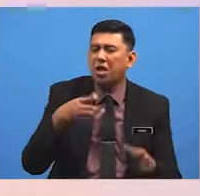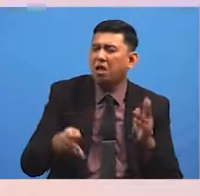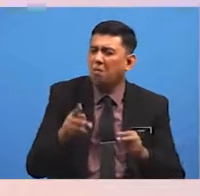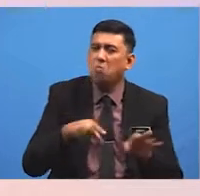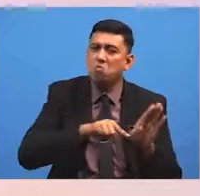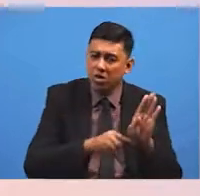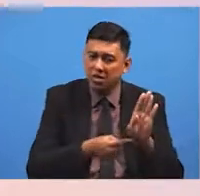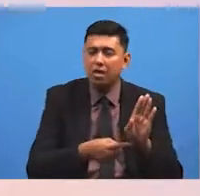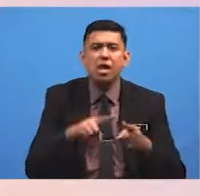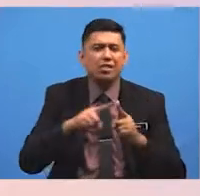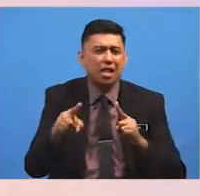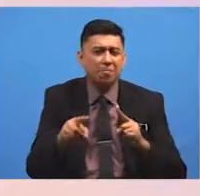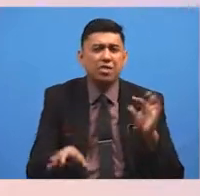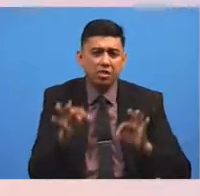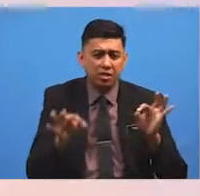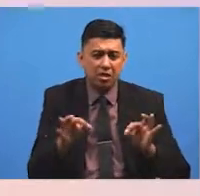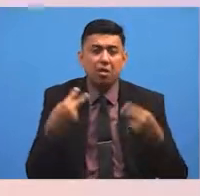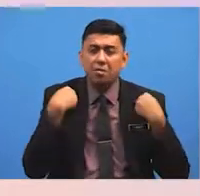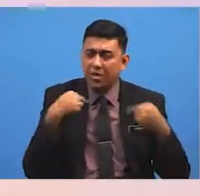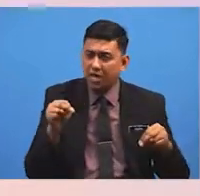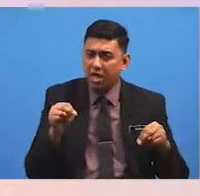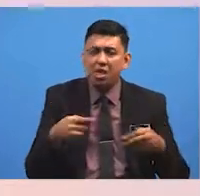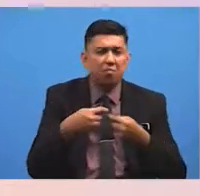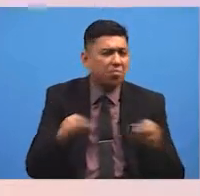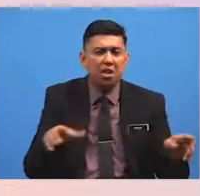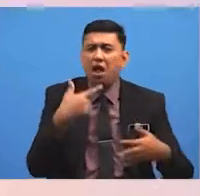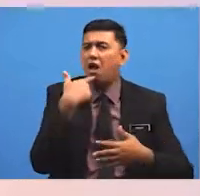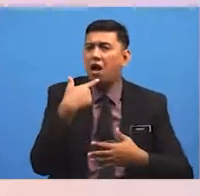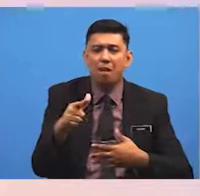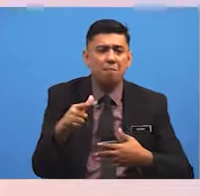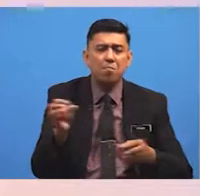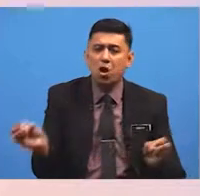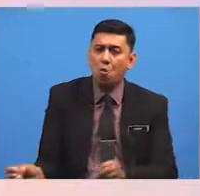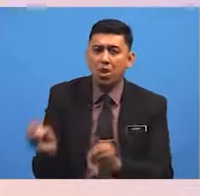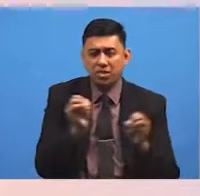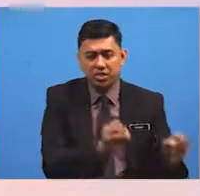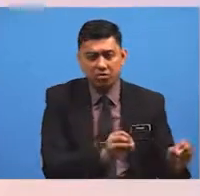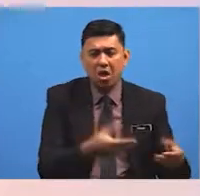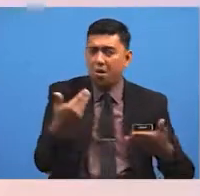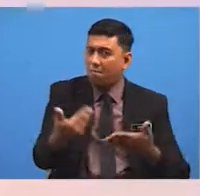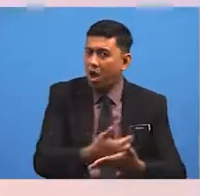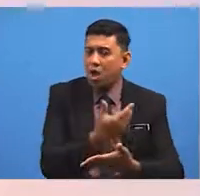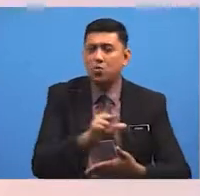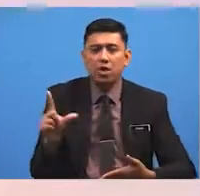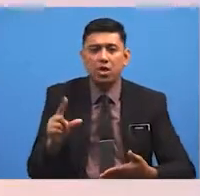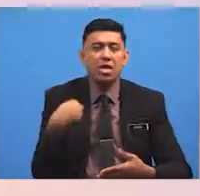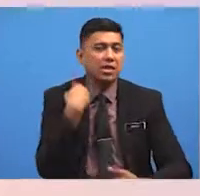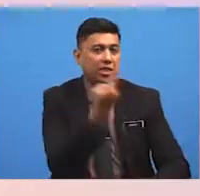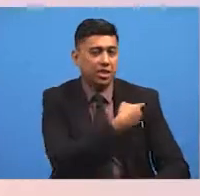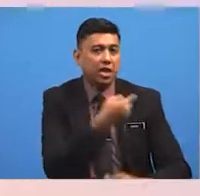tetapi jika penyanggaan kita telah lama beroperasi barulah kita